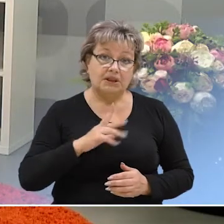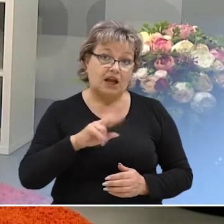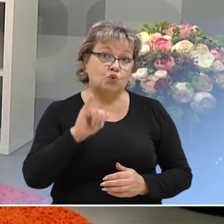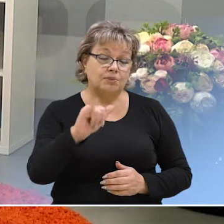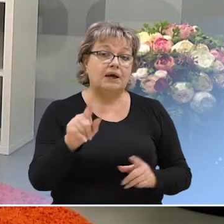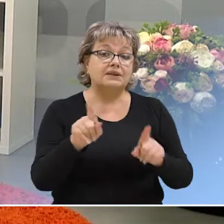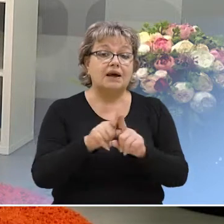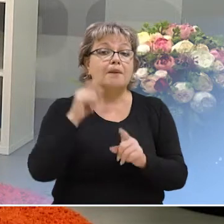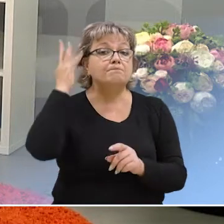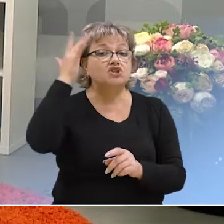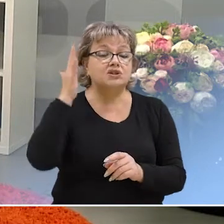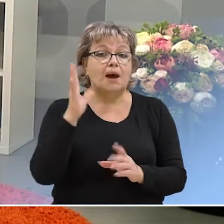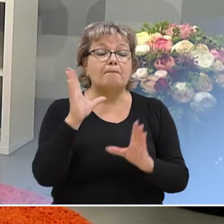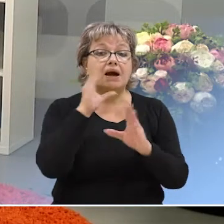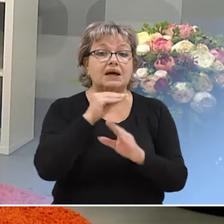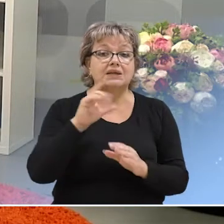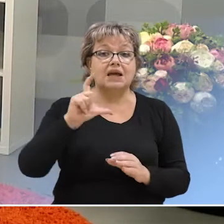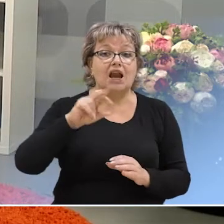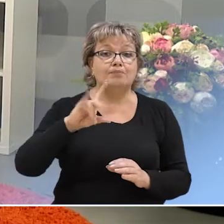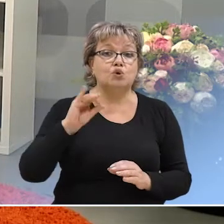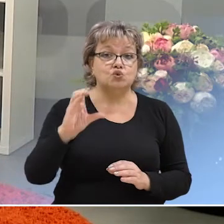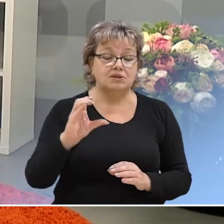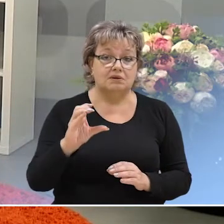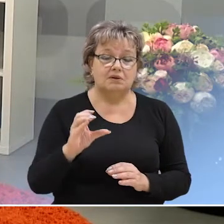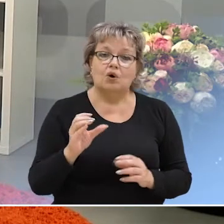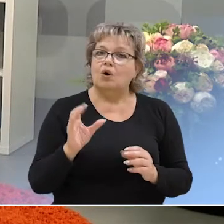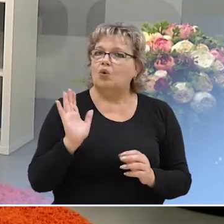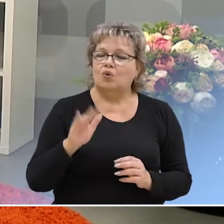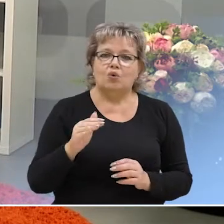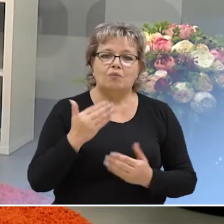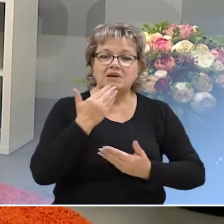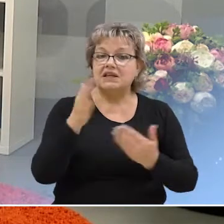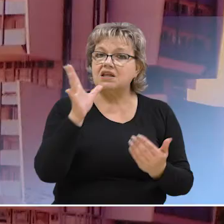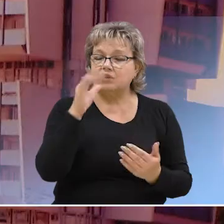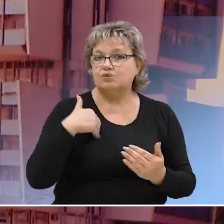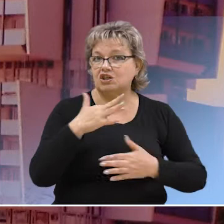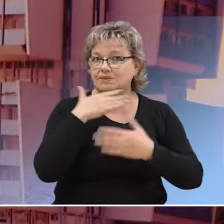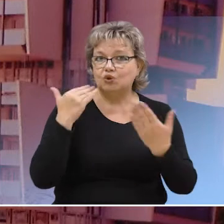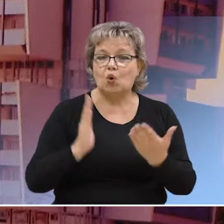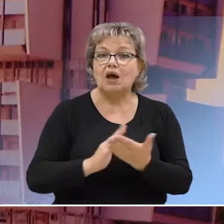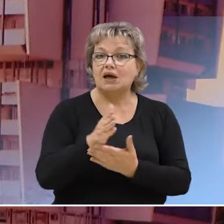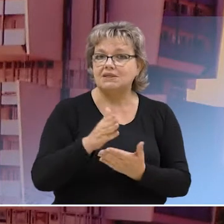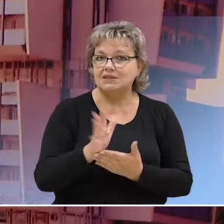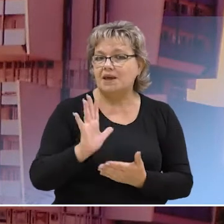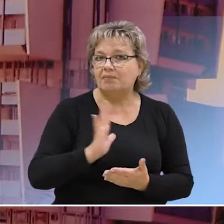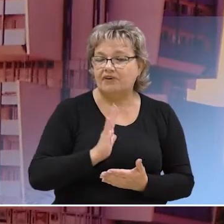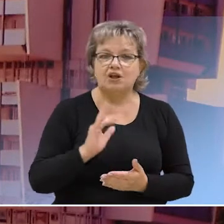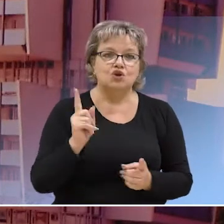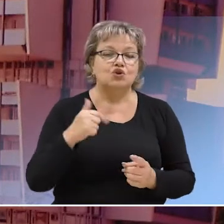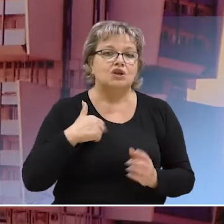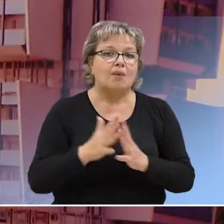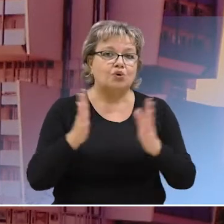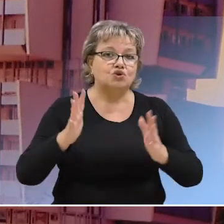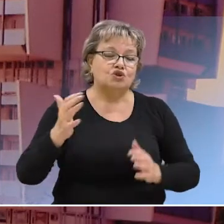Евгена, была ли у тебя когда-то мечта покорить Эльбрус? Ну, особенно последнее время у нас так много гостей-альпинистов бывало, что я прям